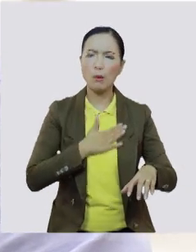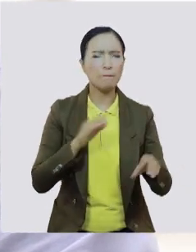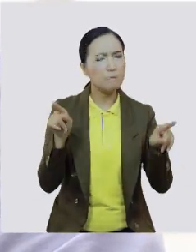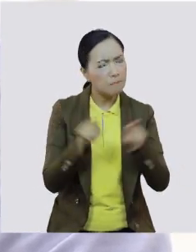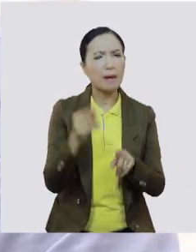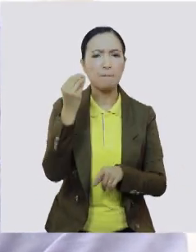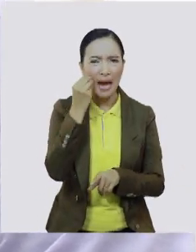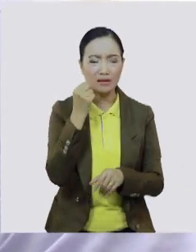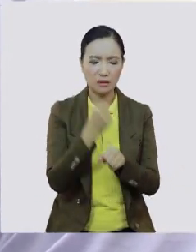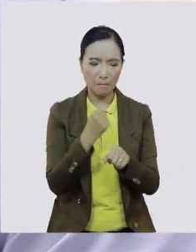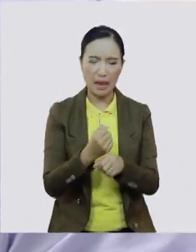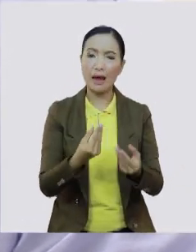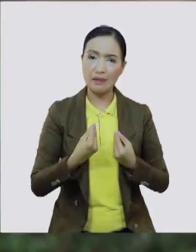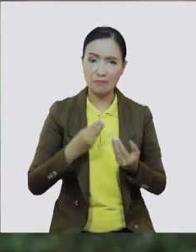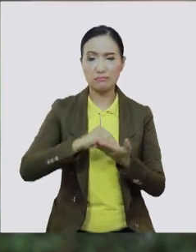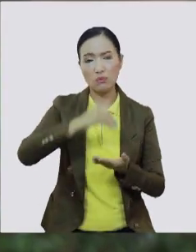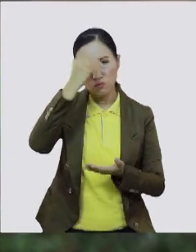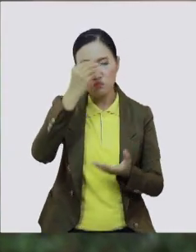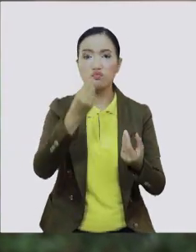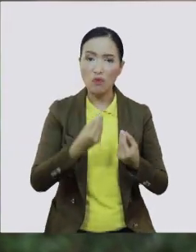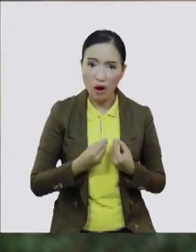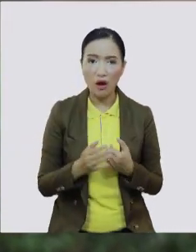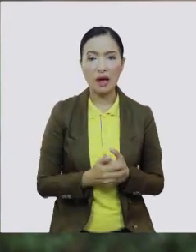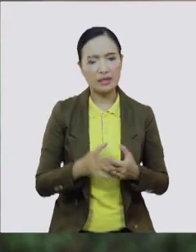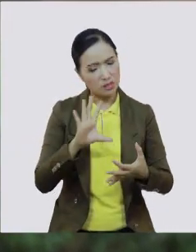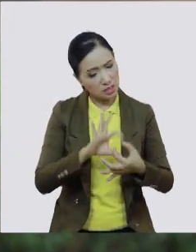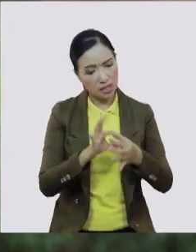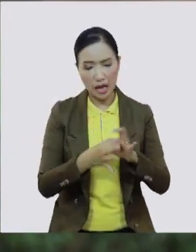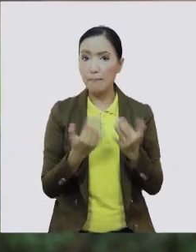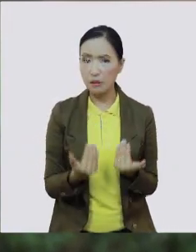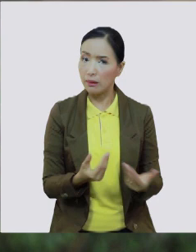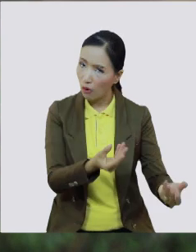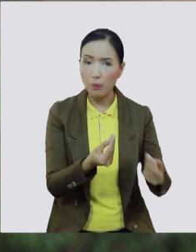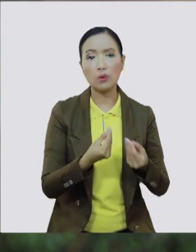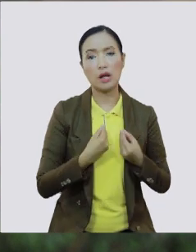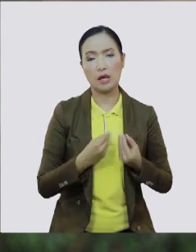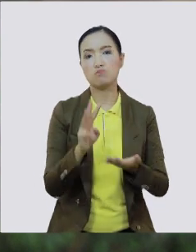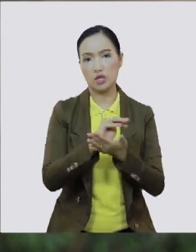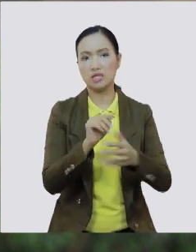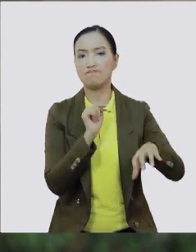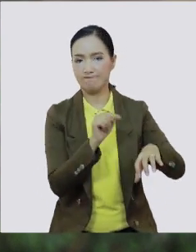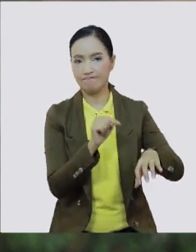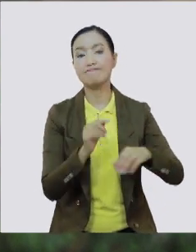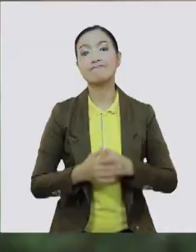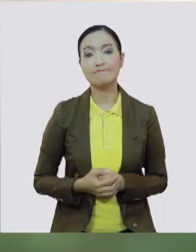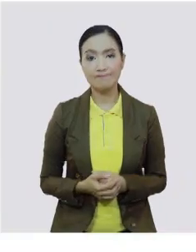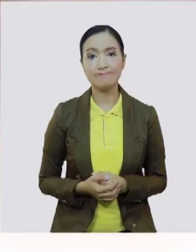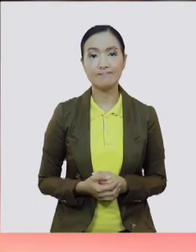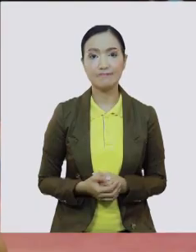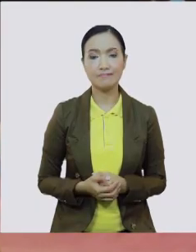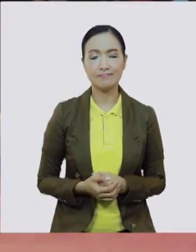อบทั้งงานให้เรามอบทั้งการศึกษาให้เราแม้แต่กระทั่งกีฬานะตอนนี้